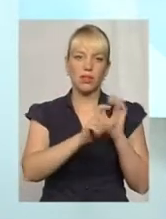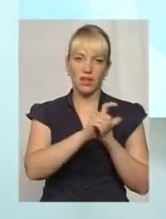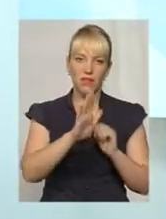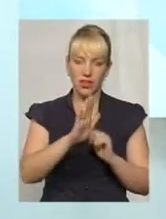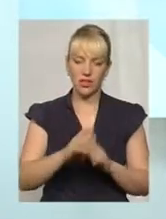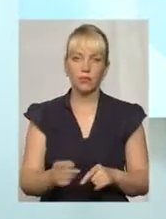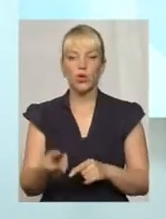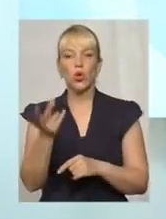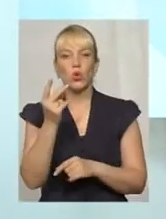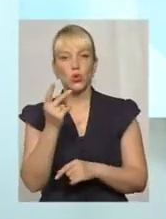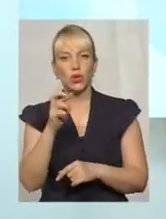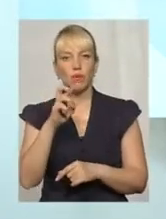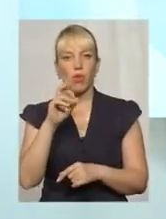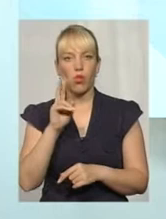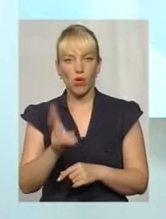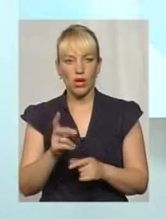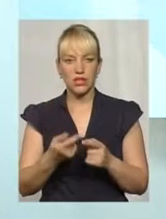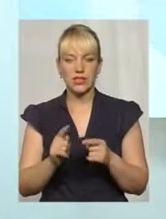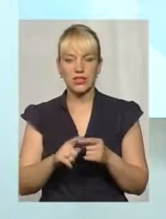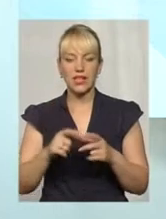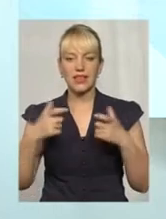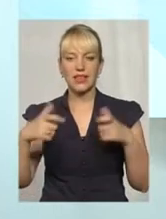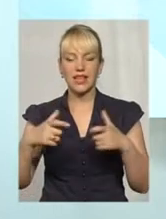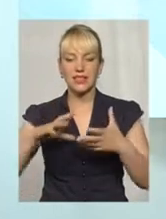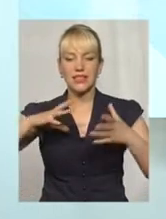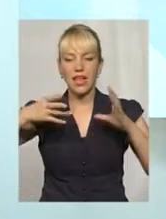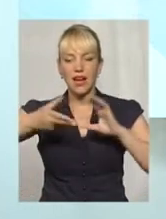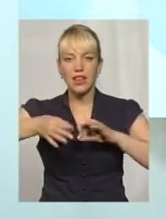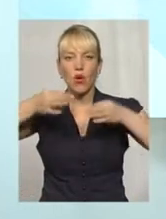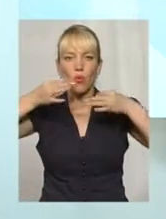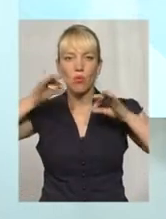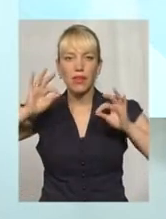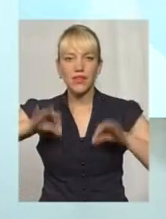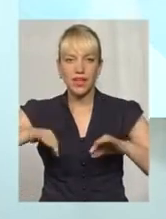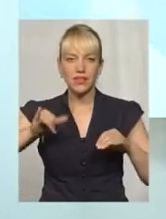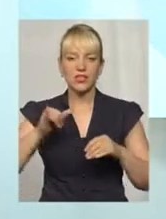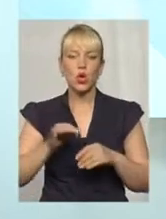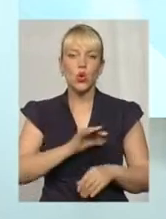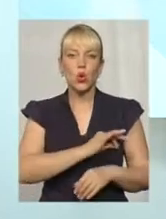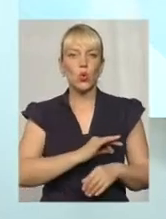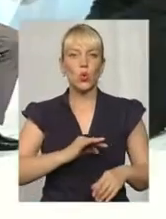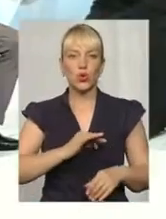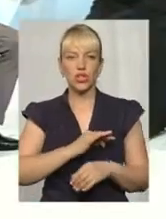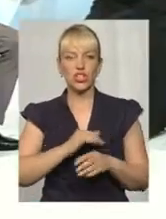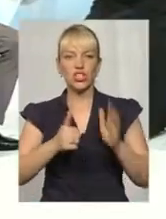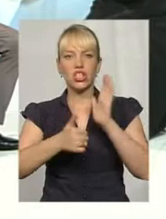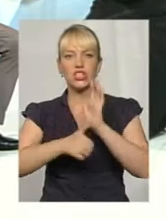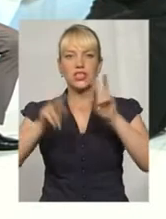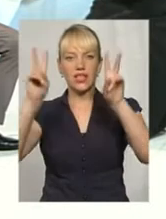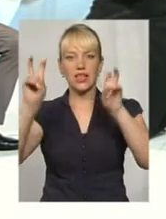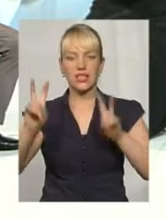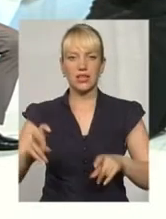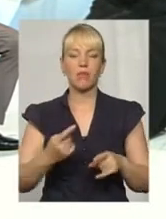блоком йде тест загальних компетентностей з юридичних дисциплін, 6 юридичних дисциплін, такі